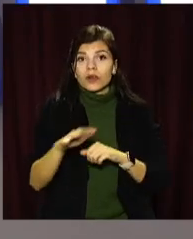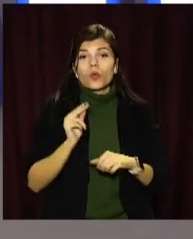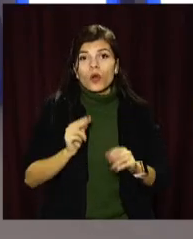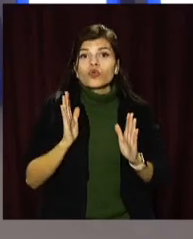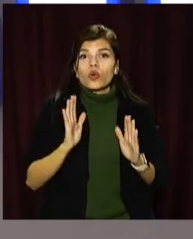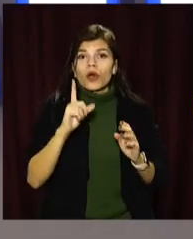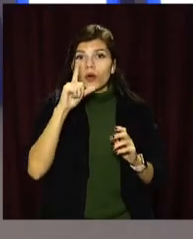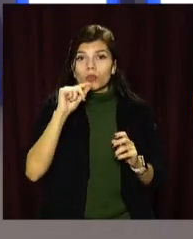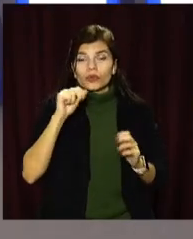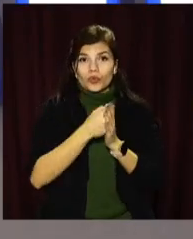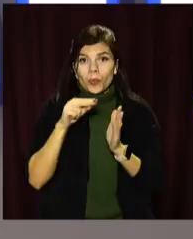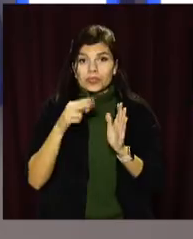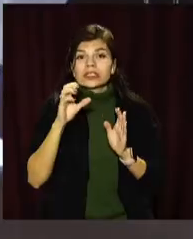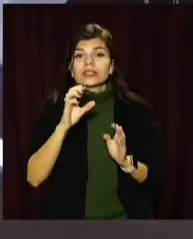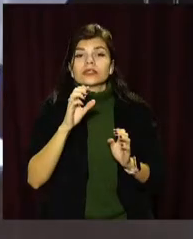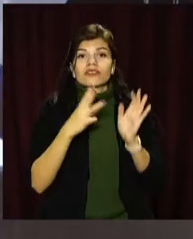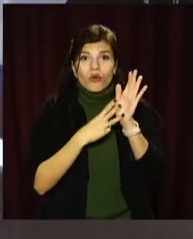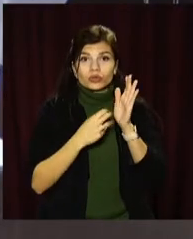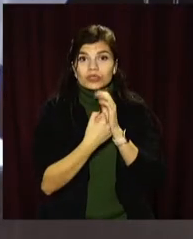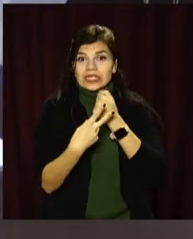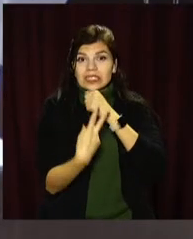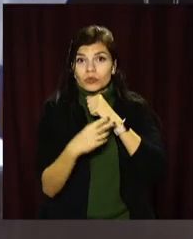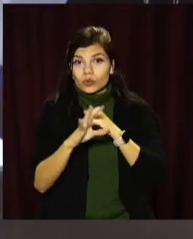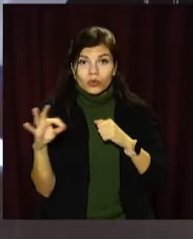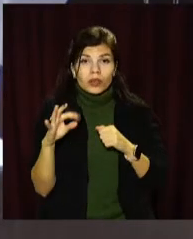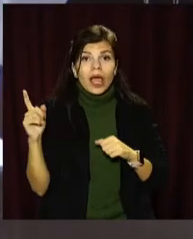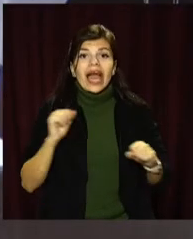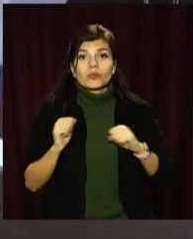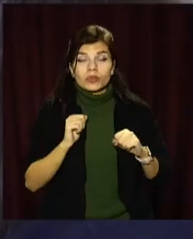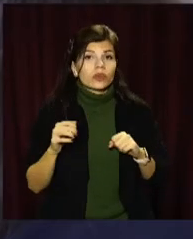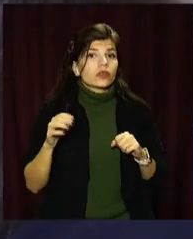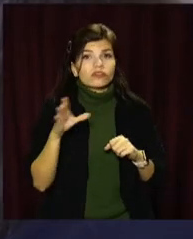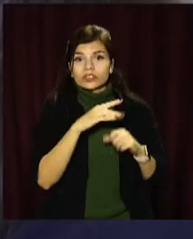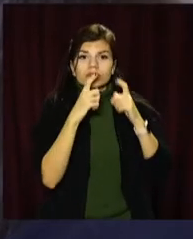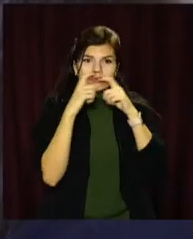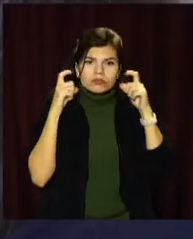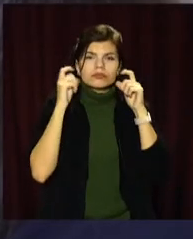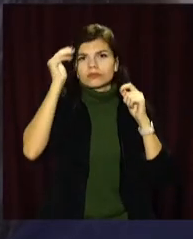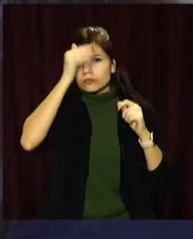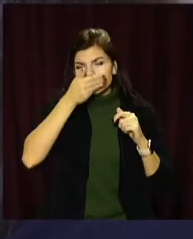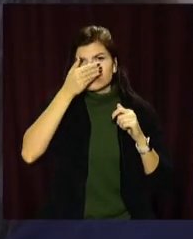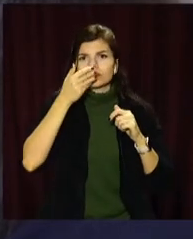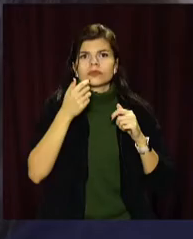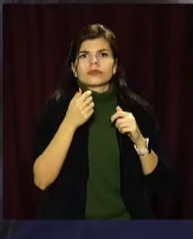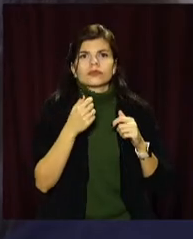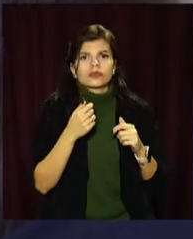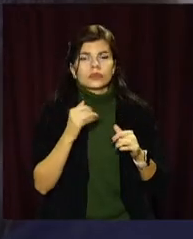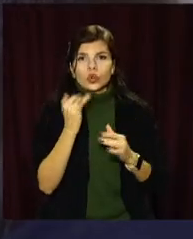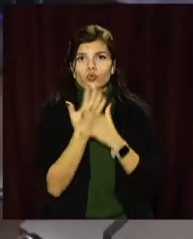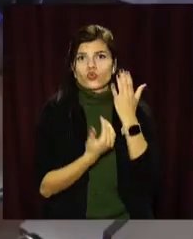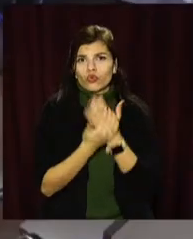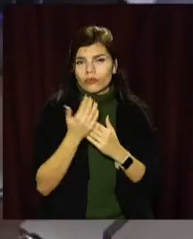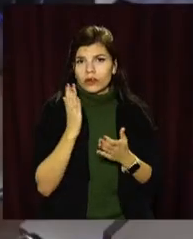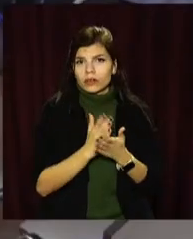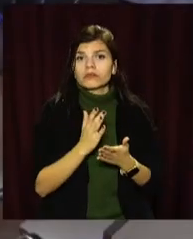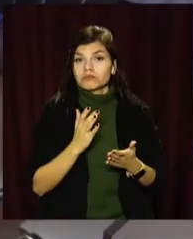в будні – з 8 до 17, кажуть фахівці. Адміністратори геть усі в засобах індивідуального захисту, масках, щитках та рукавичках.